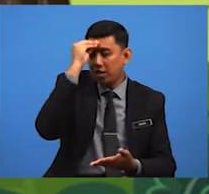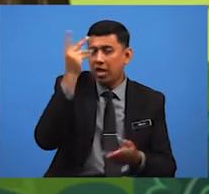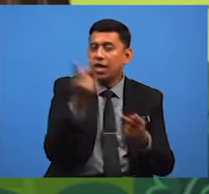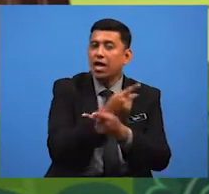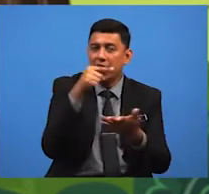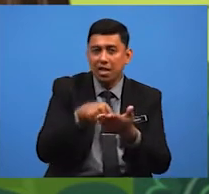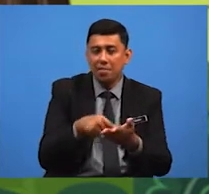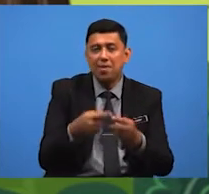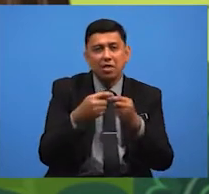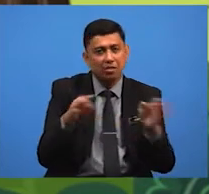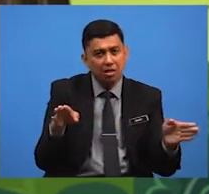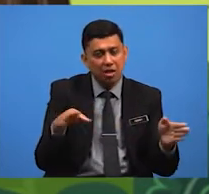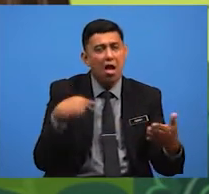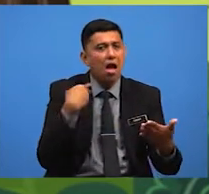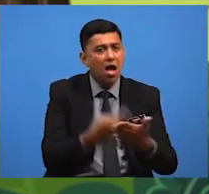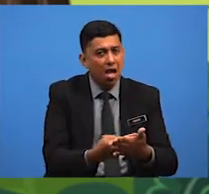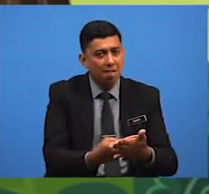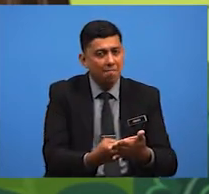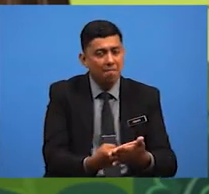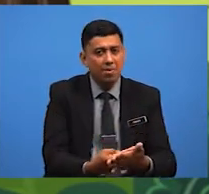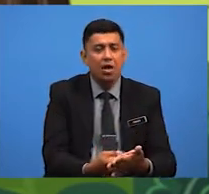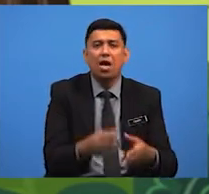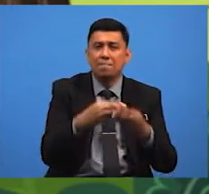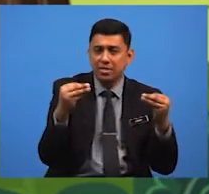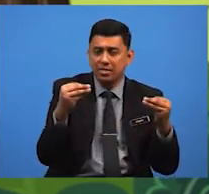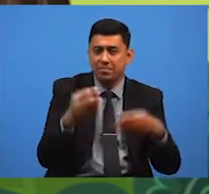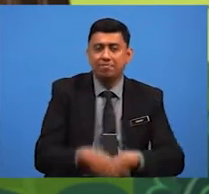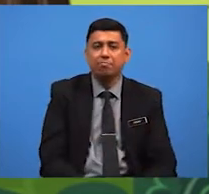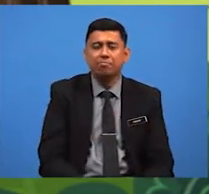pada kali ini telah hampir melabuhkan tirainya.